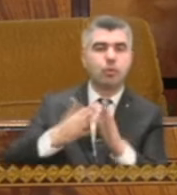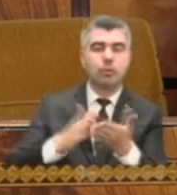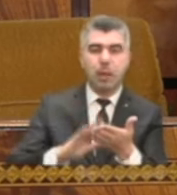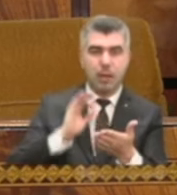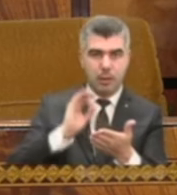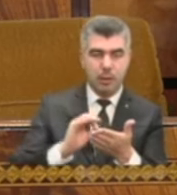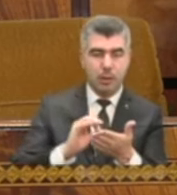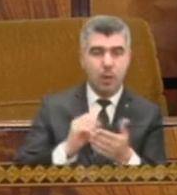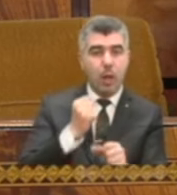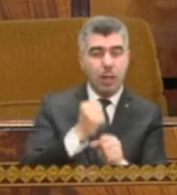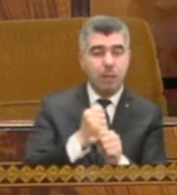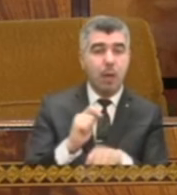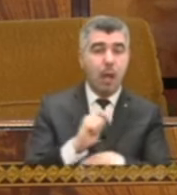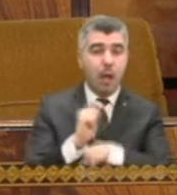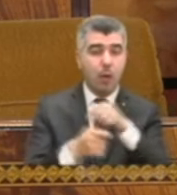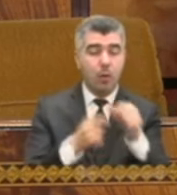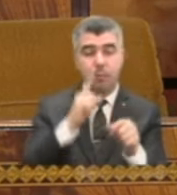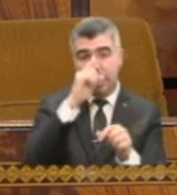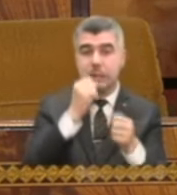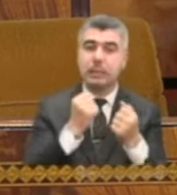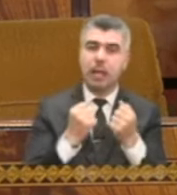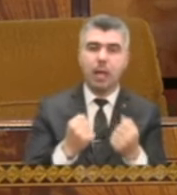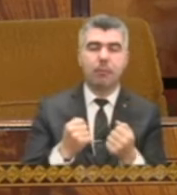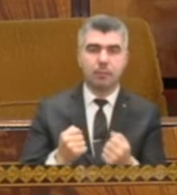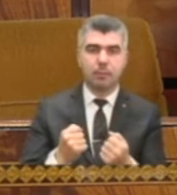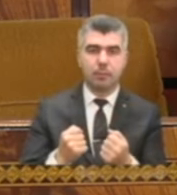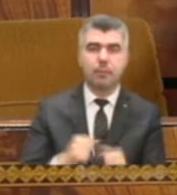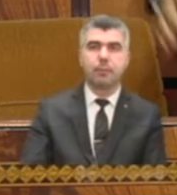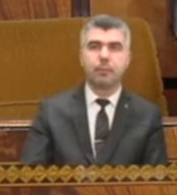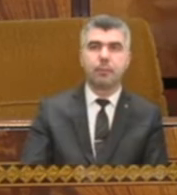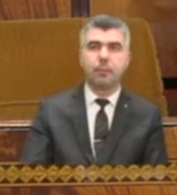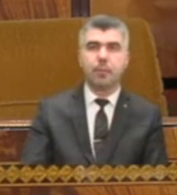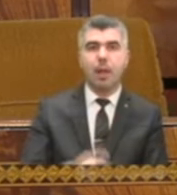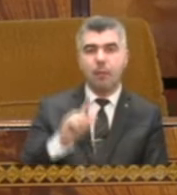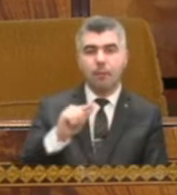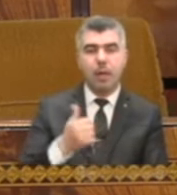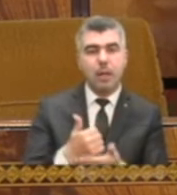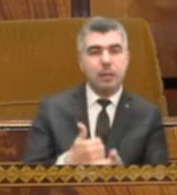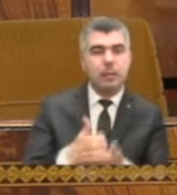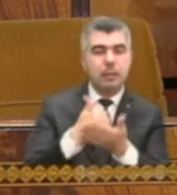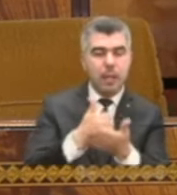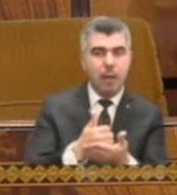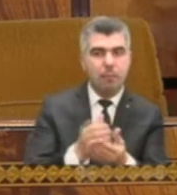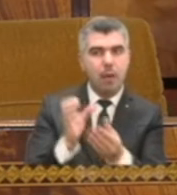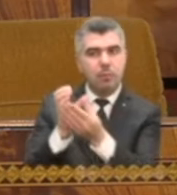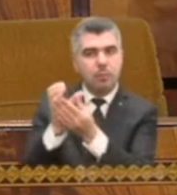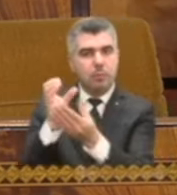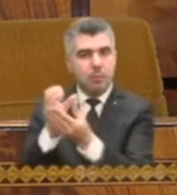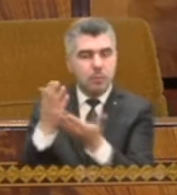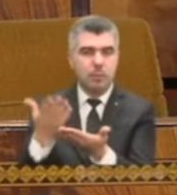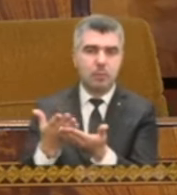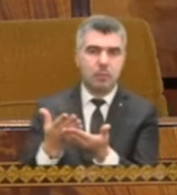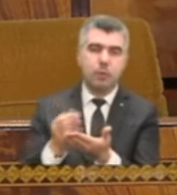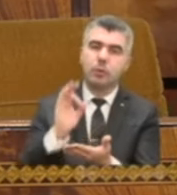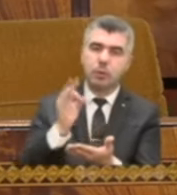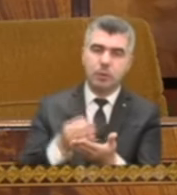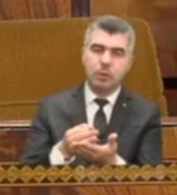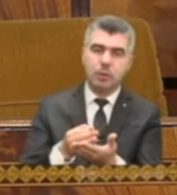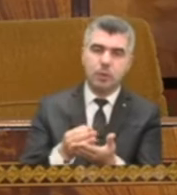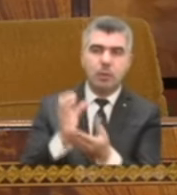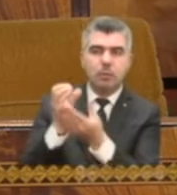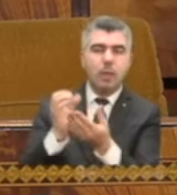الاشتغال فيه في هذا الميدان هو اشتغال صعب جدا. إلا كانت الدعم ديال النقل على سبيل المثال، كاين جمعيات في هذا الميدان اللي كتشتغل ما عندهاش